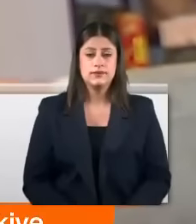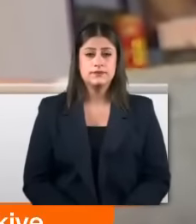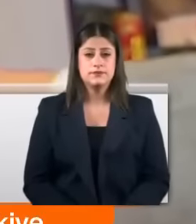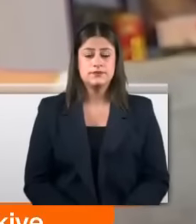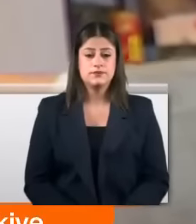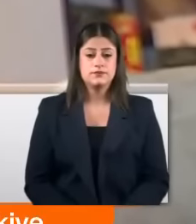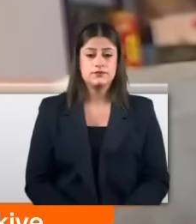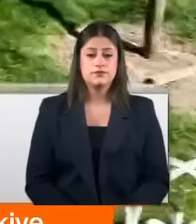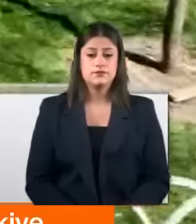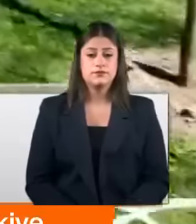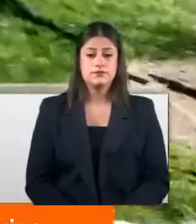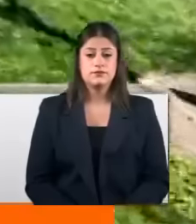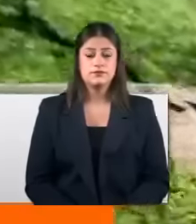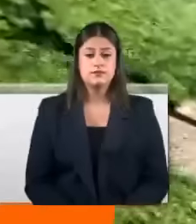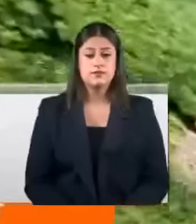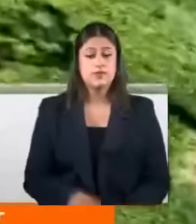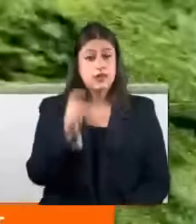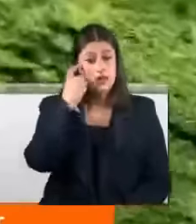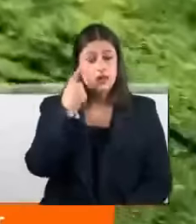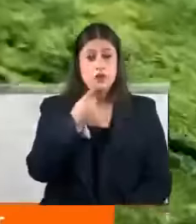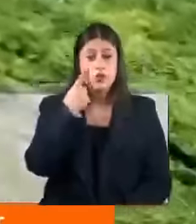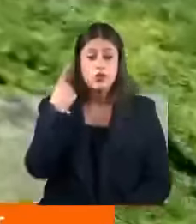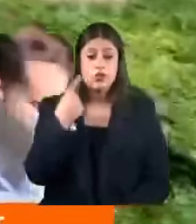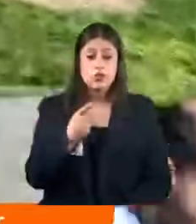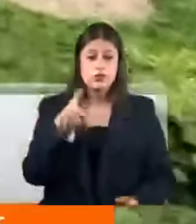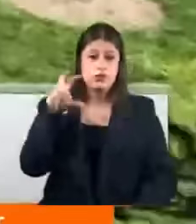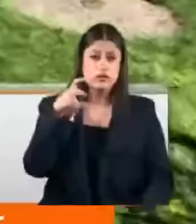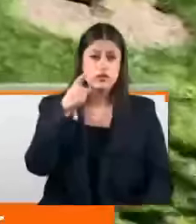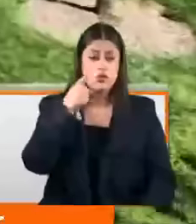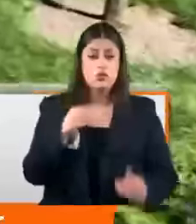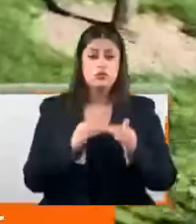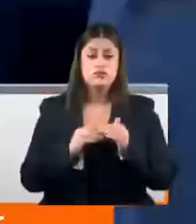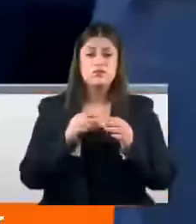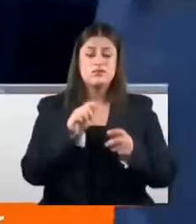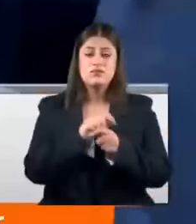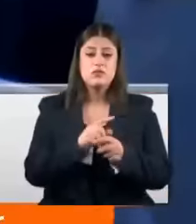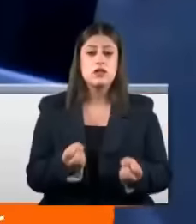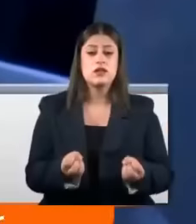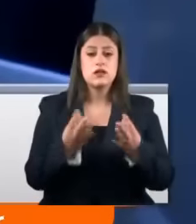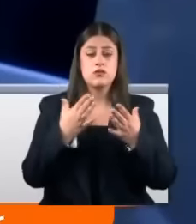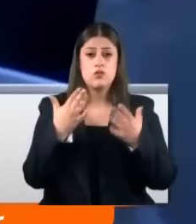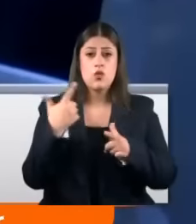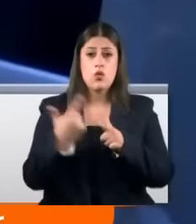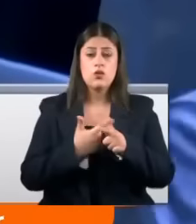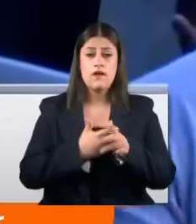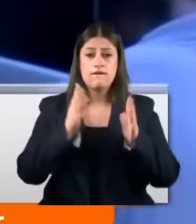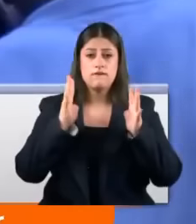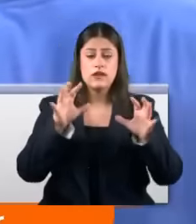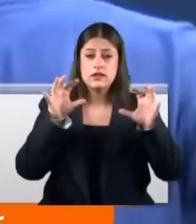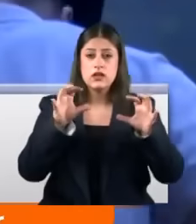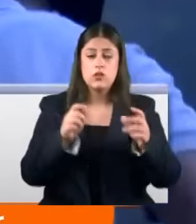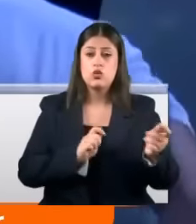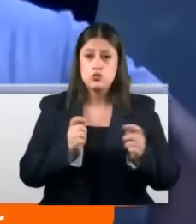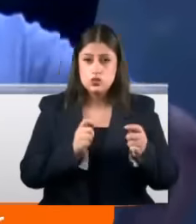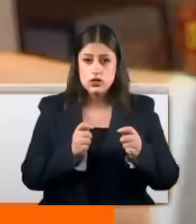ediyorlar ama bir çözüm bulamıyorlar. İddiaya göre yaz sıcağında altyapı yetersizliği olan tarihi yarımadada otellerin fazla klima kullanımı kesinti